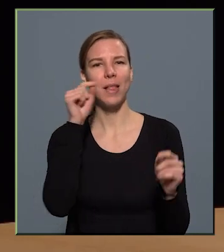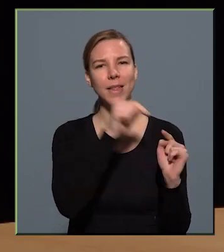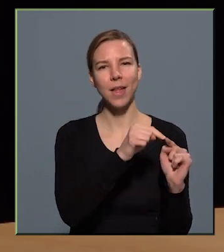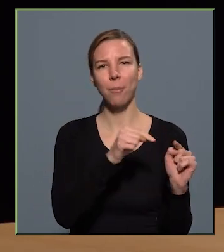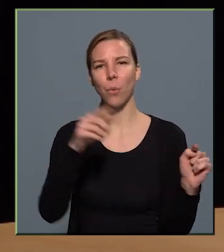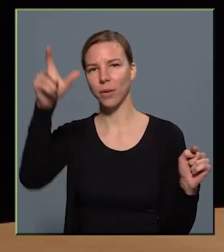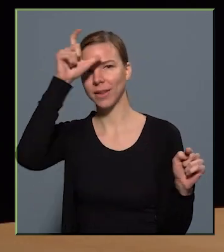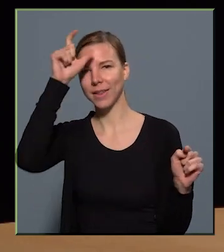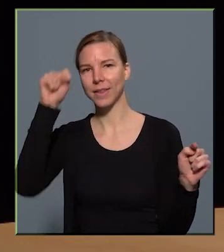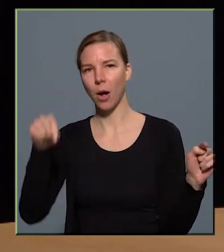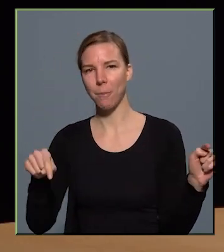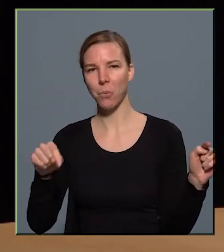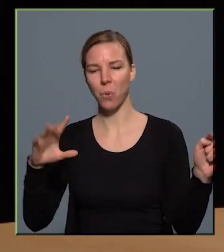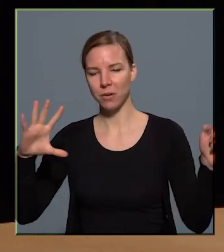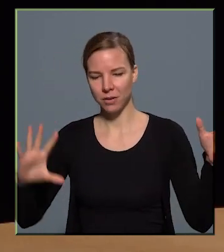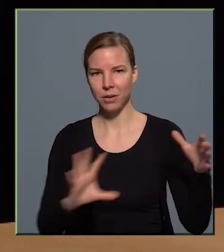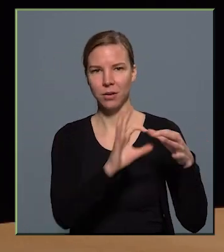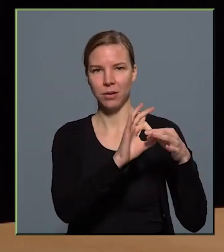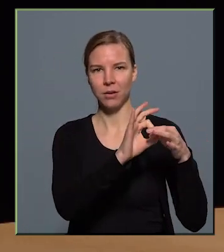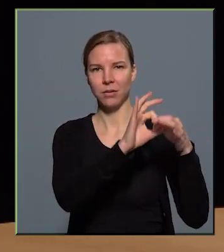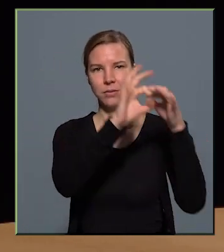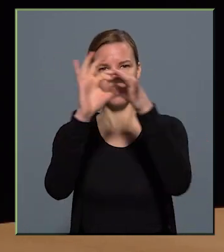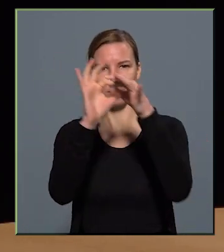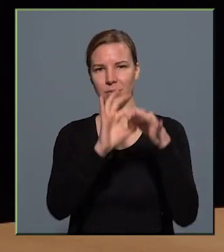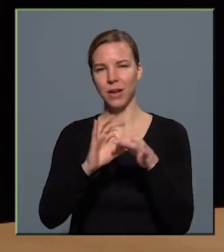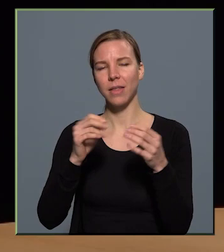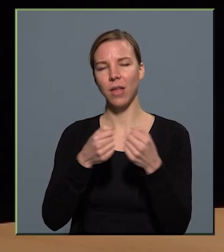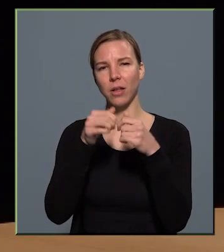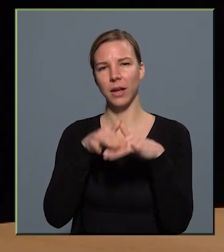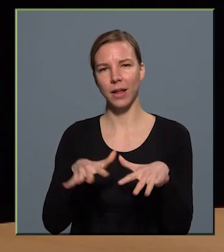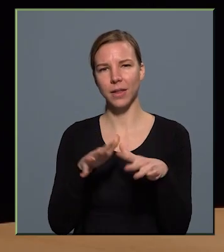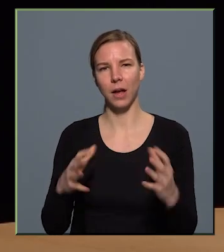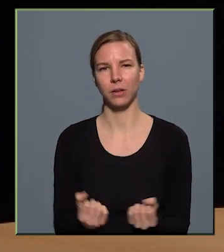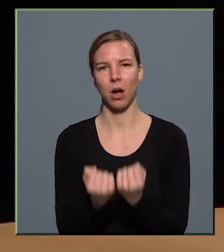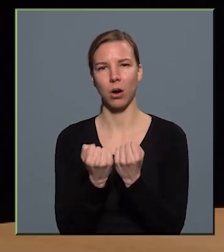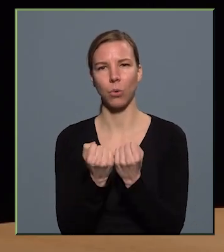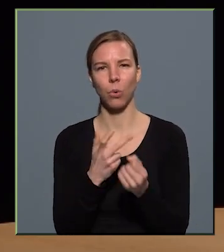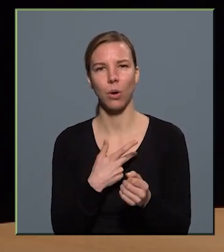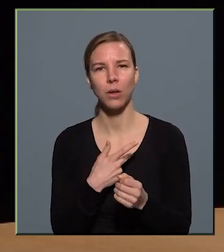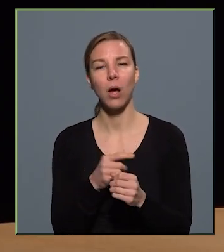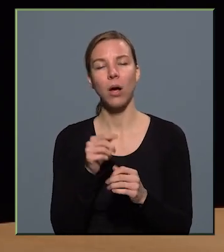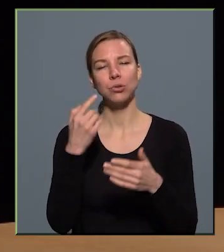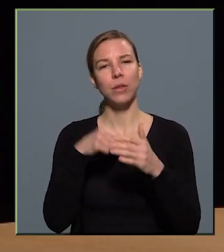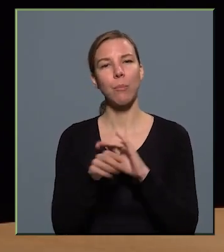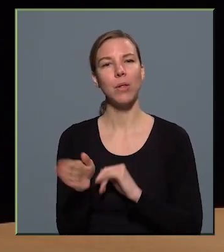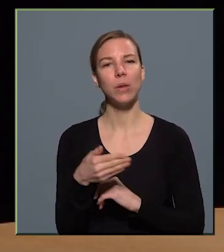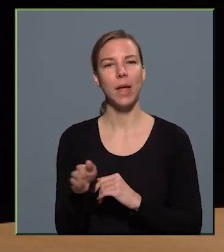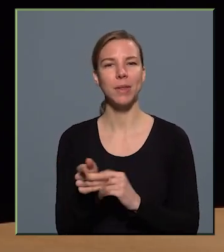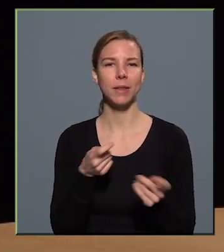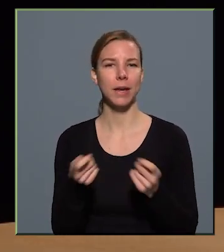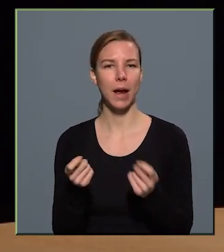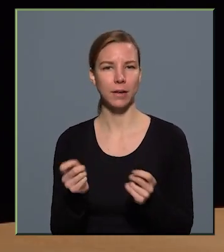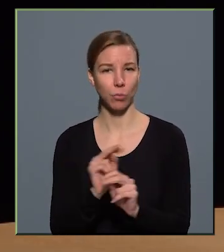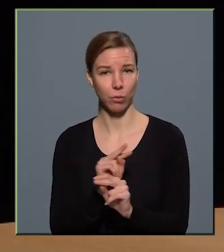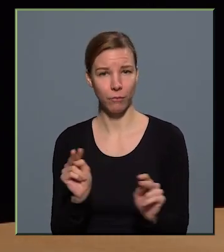működő egy nagy villamosenergia rendszert alkot, amelyben természetesen ott vannak a nemzeti rendszerirányítók, ott vannak a